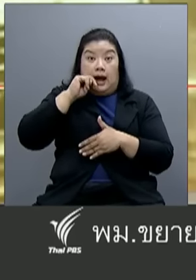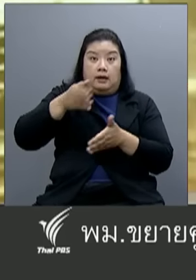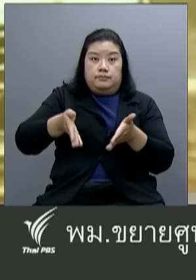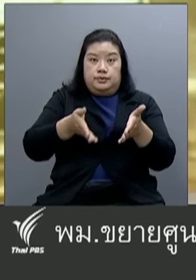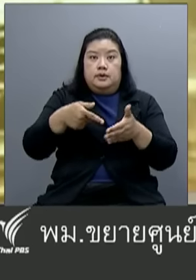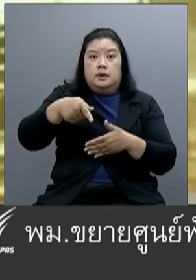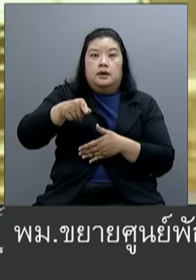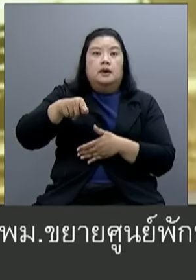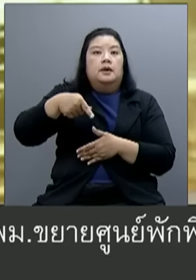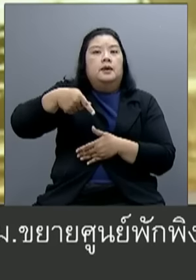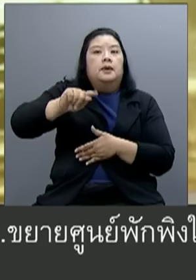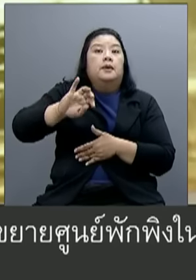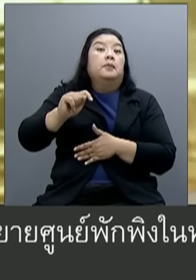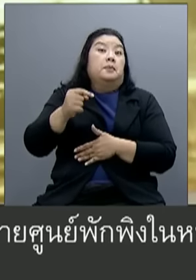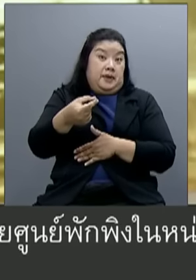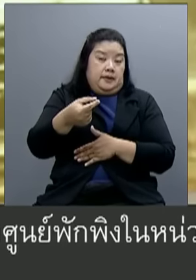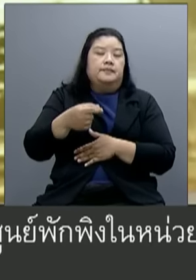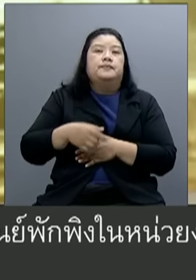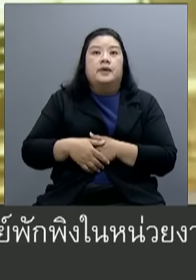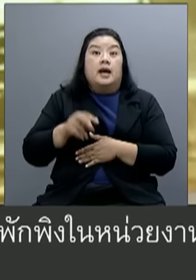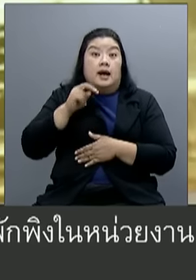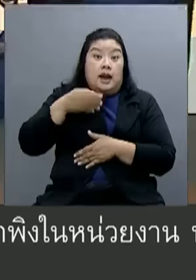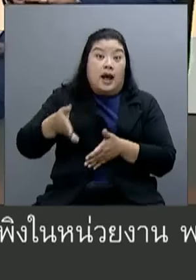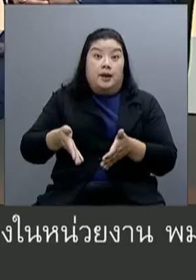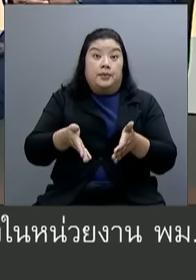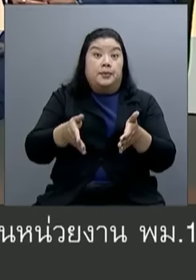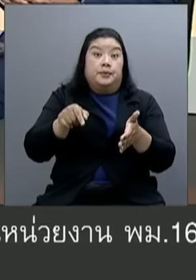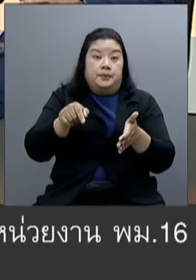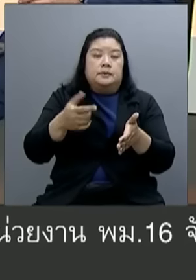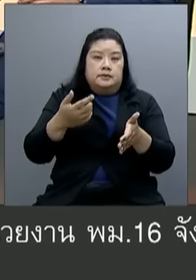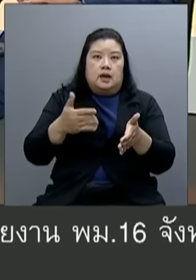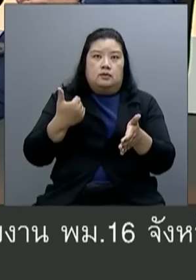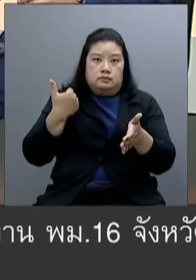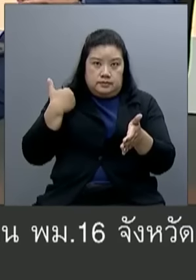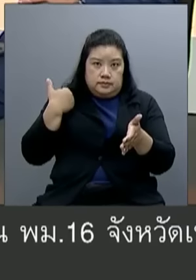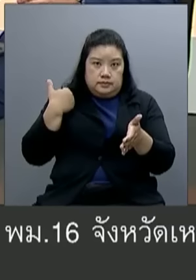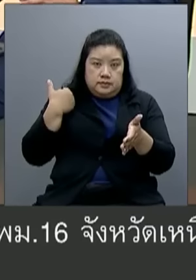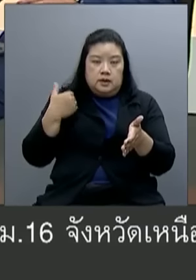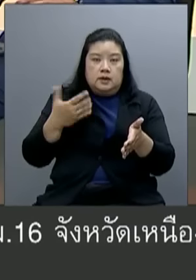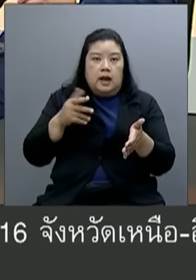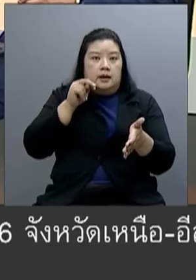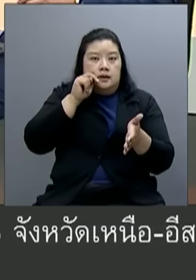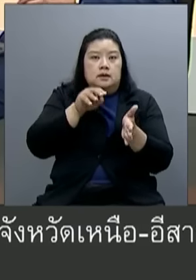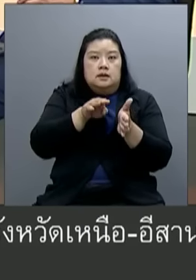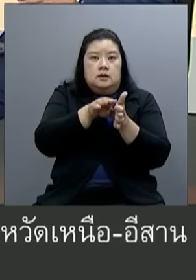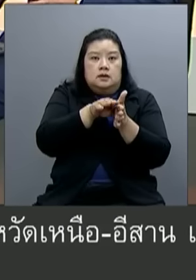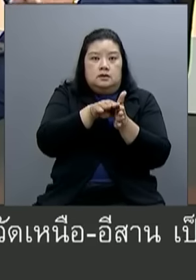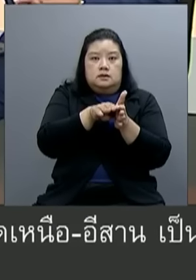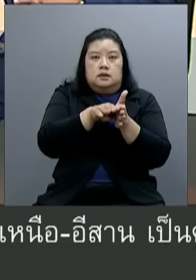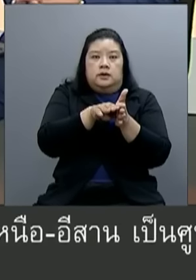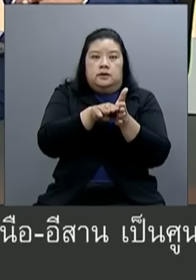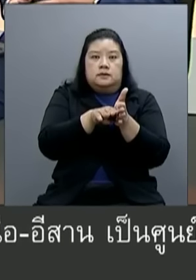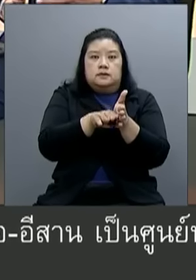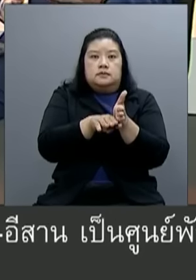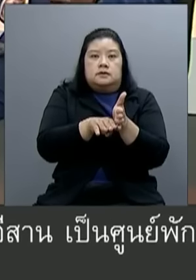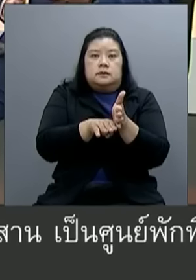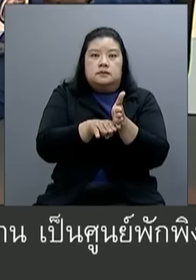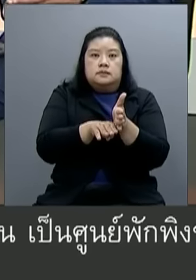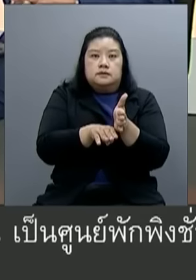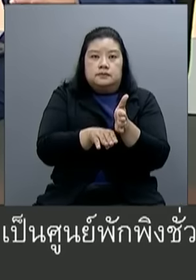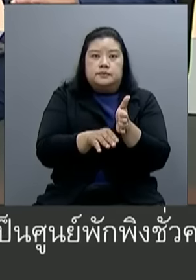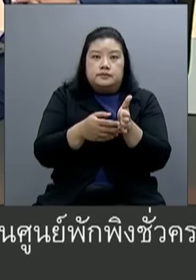ปริมาณน้ำในจุดต่างๆนะครับเริ่มขยับตัวนะครับแล้วก็มีแนวโน้มเนี่ยที่จะลดต่ำกว่าตลิ่งนะครับในวันนี้นะครับส่วนตอน